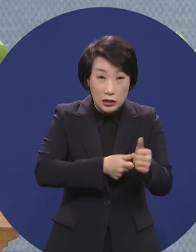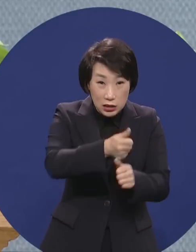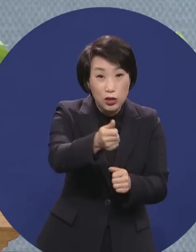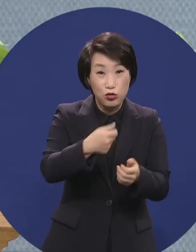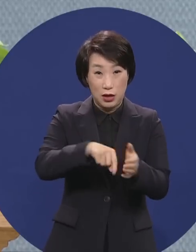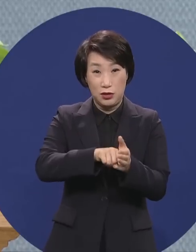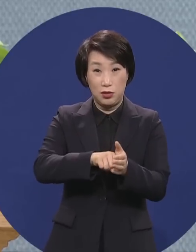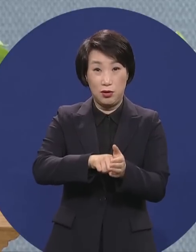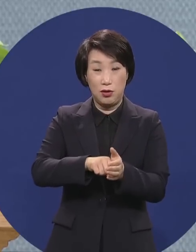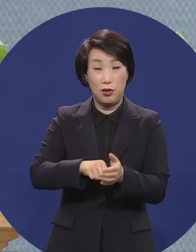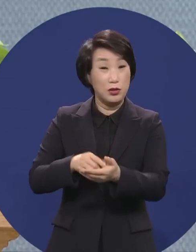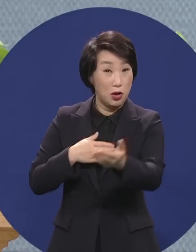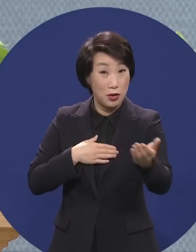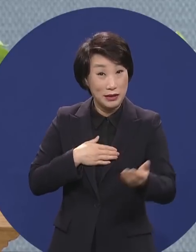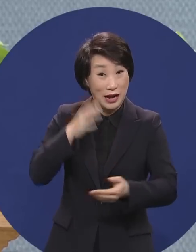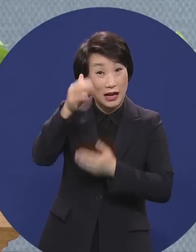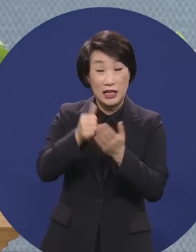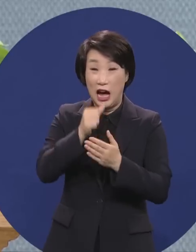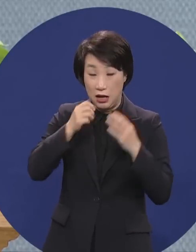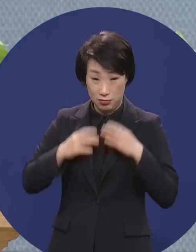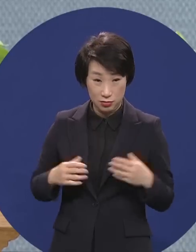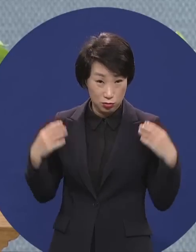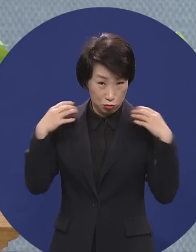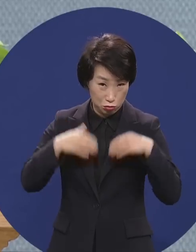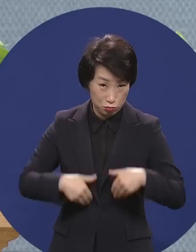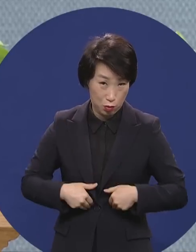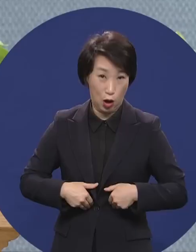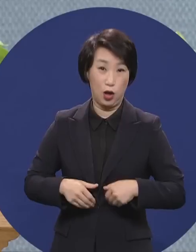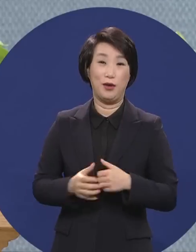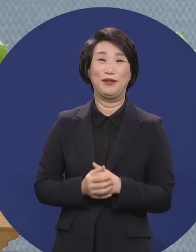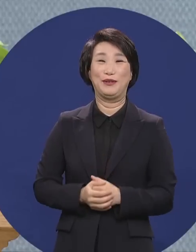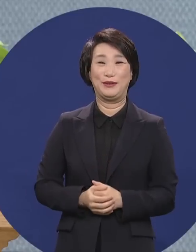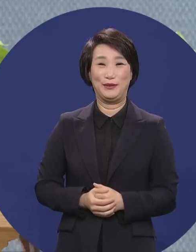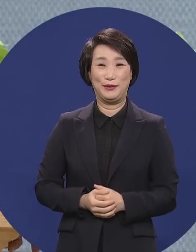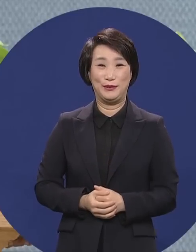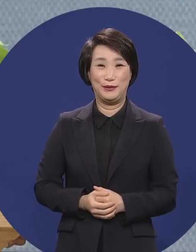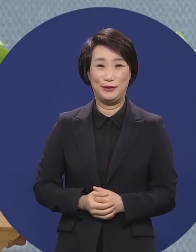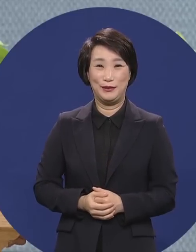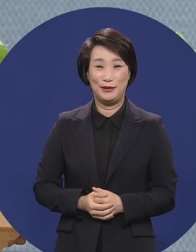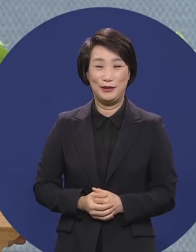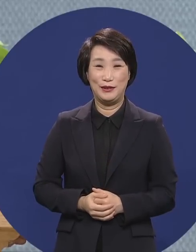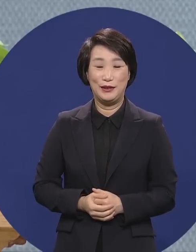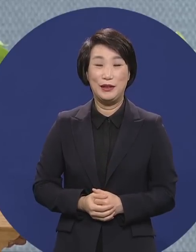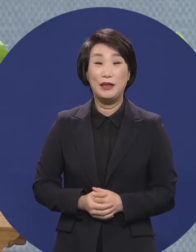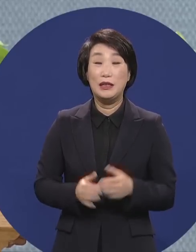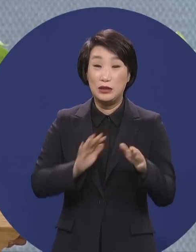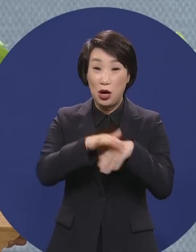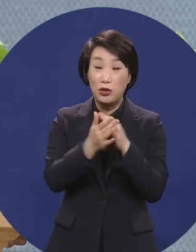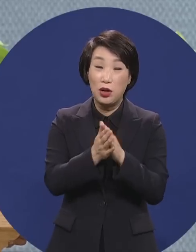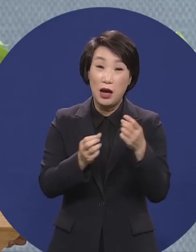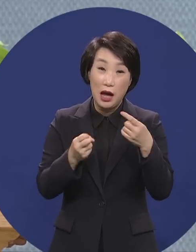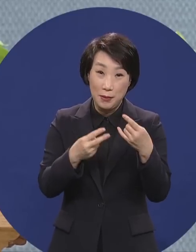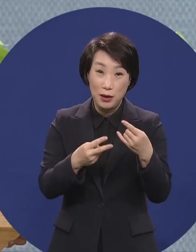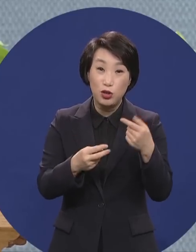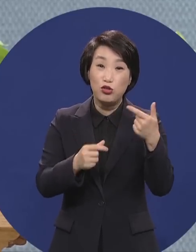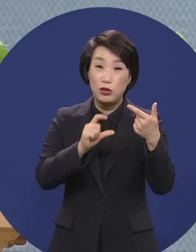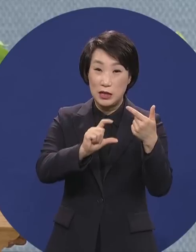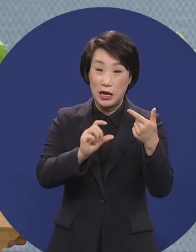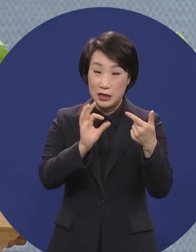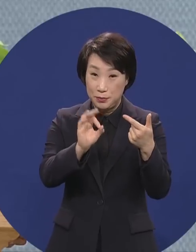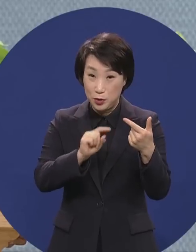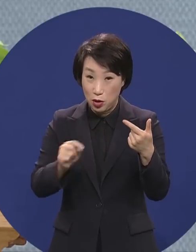위하여 너희가 하나님의 전신갑주를 입으라고 했으니, 에베소서 6장